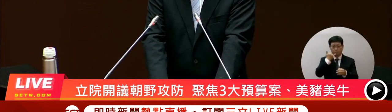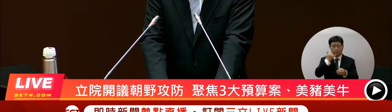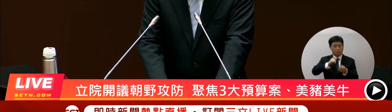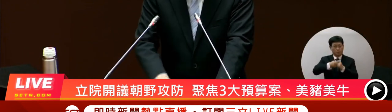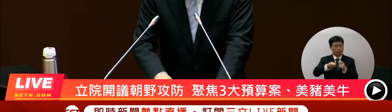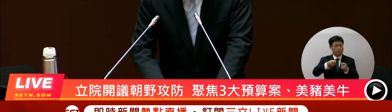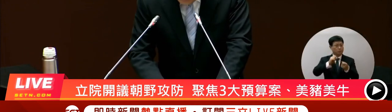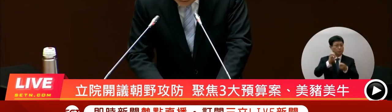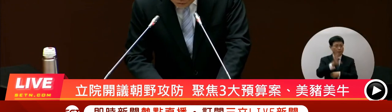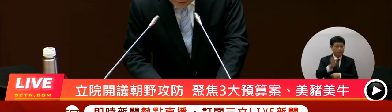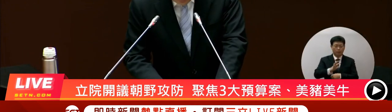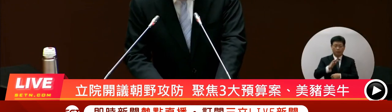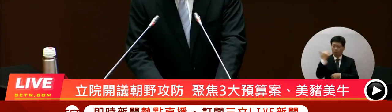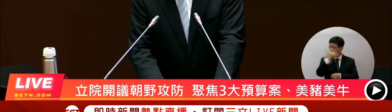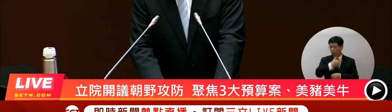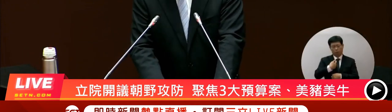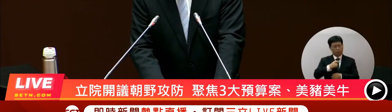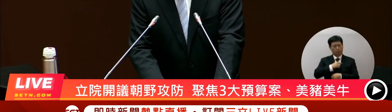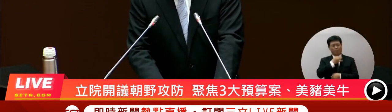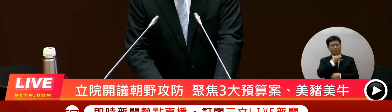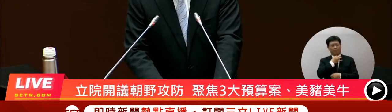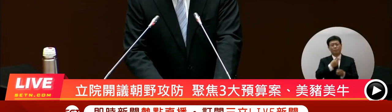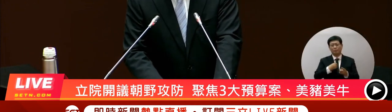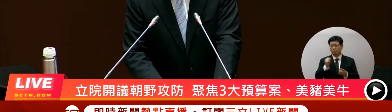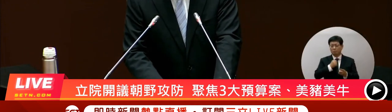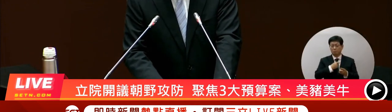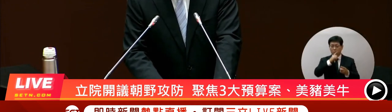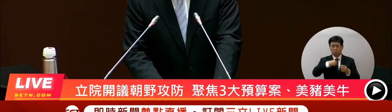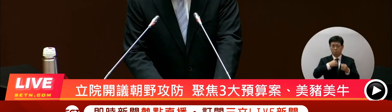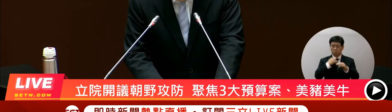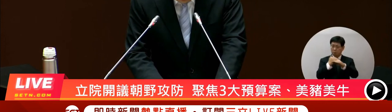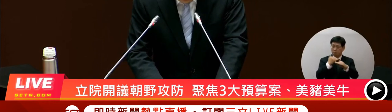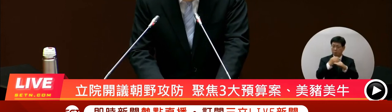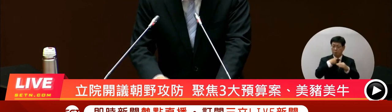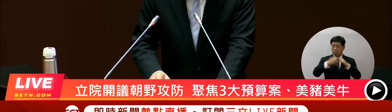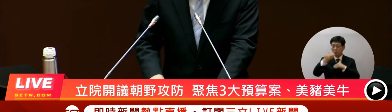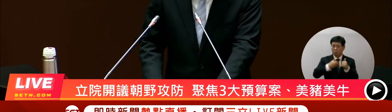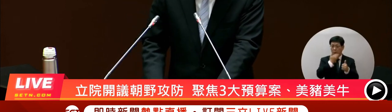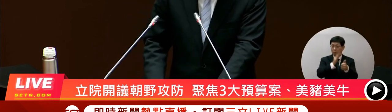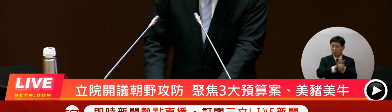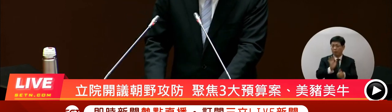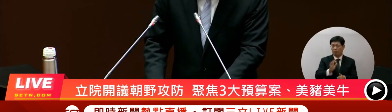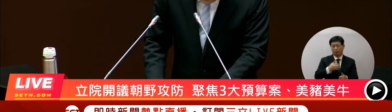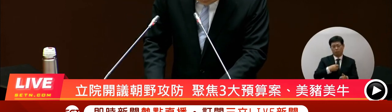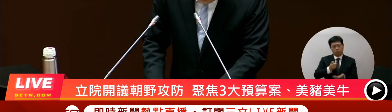税，但我们又不想跟人家平等互惠。我们